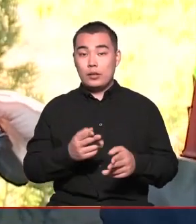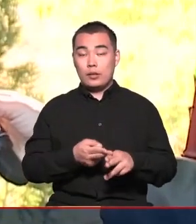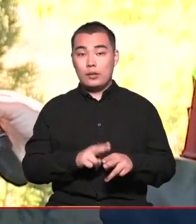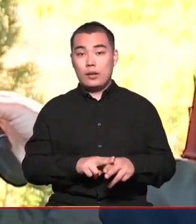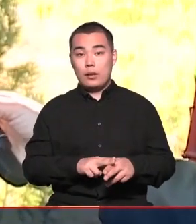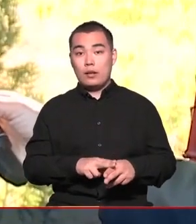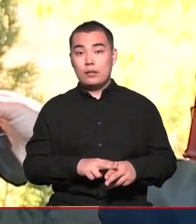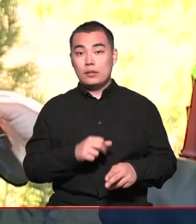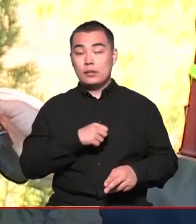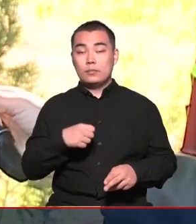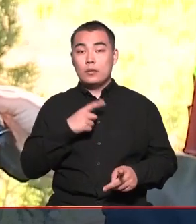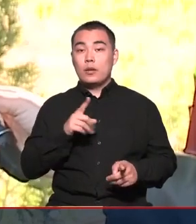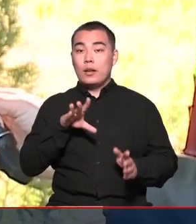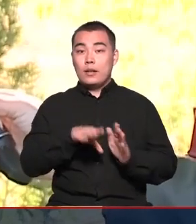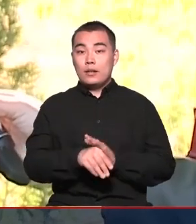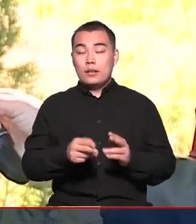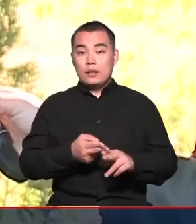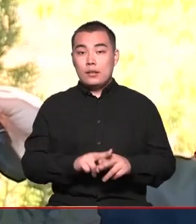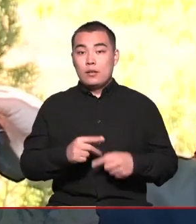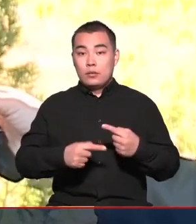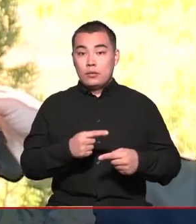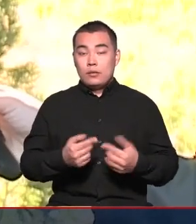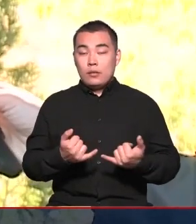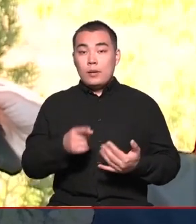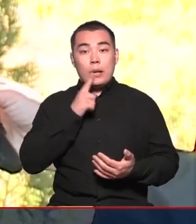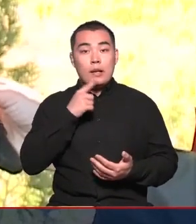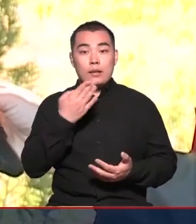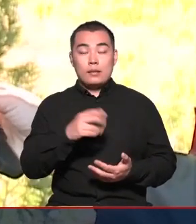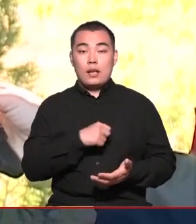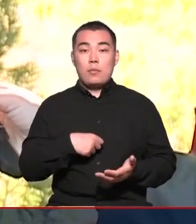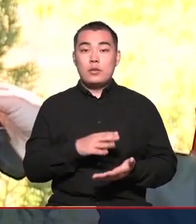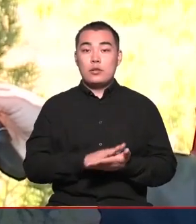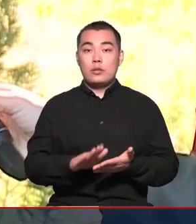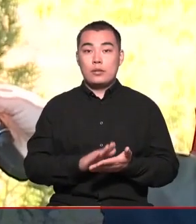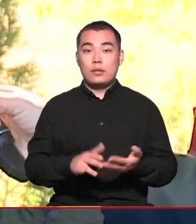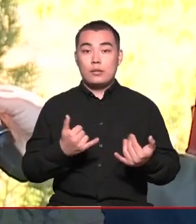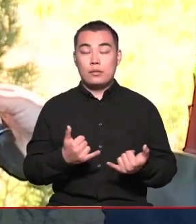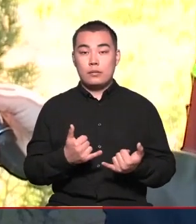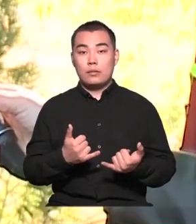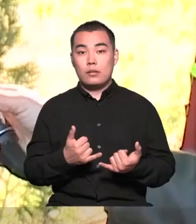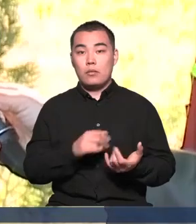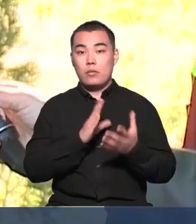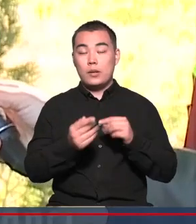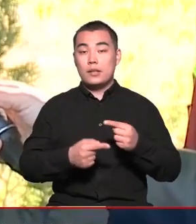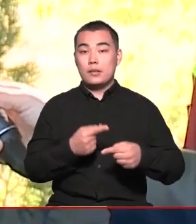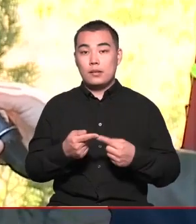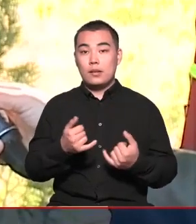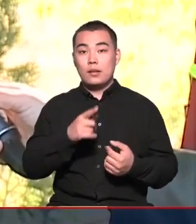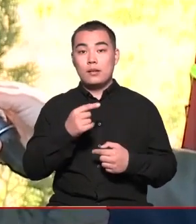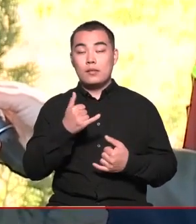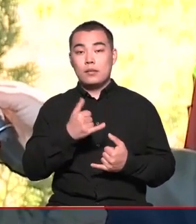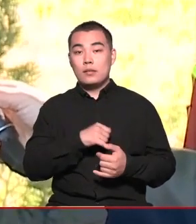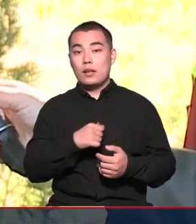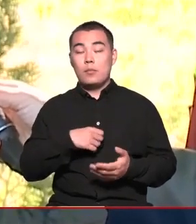тазалық тал бесіктен деп жатады. Мына өнегел ұрпақты осы жастайынан тазалыққа тәрбиелесек, мен ойлаймын, келешекте біздің ұрпаққа бір